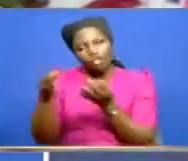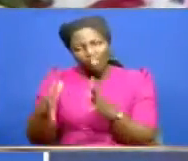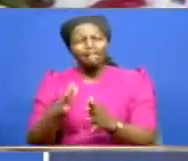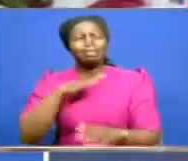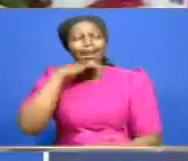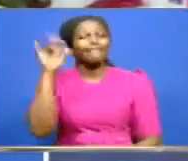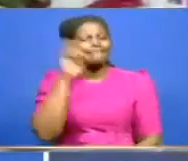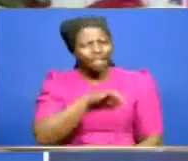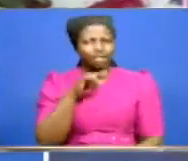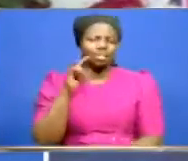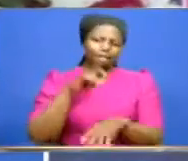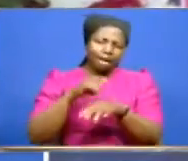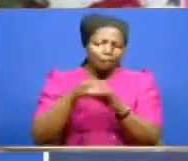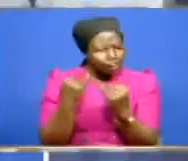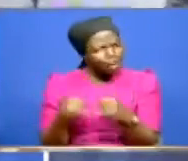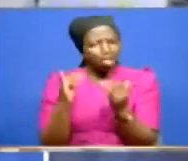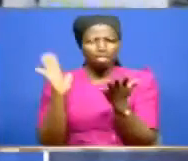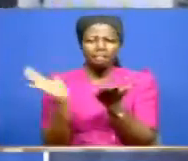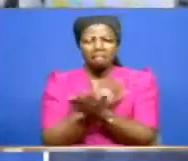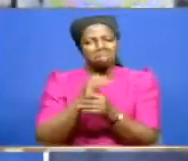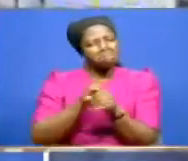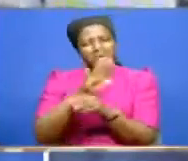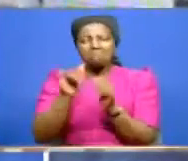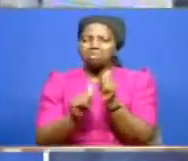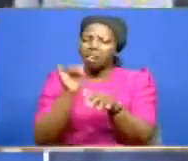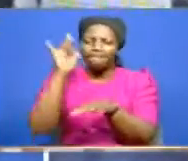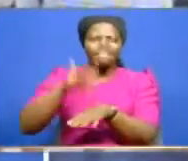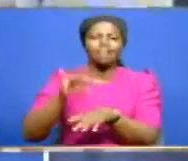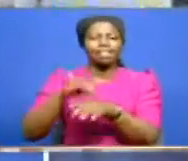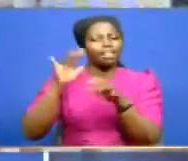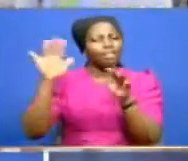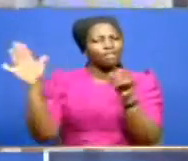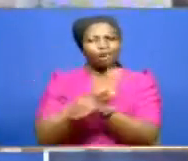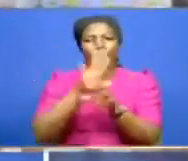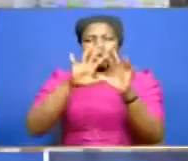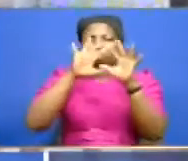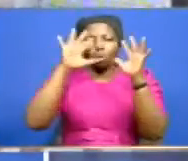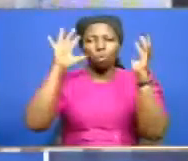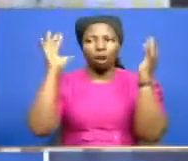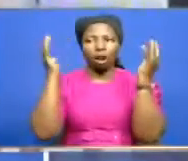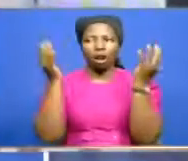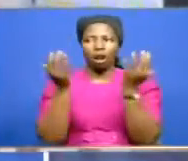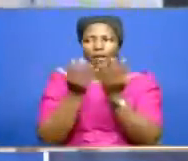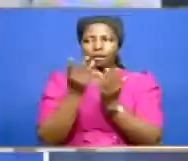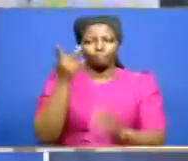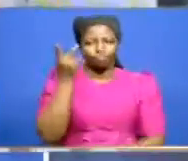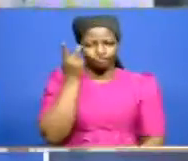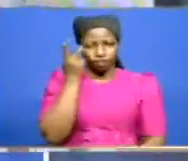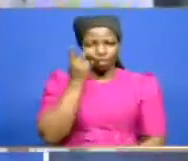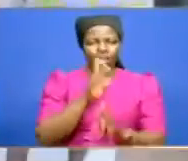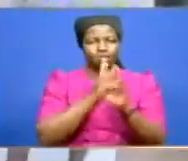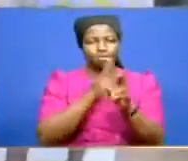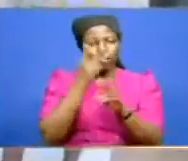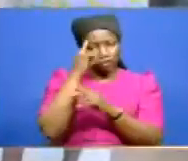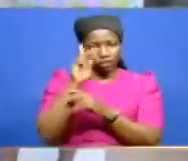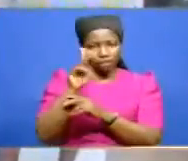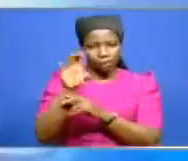walipokuwa wakikabiliana na janga hilo lililoathiri ulimwengu mzima. Purity Museo, Darubini,